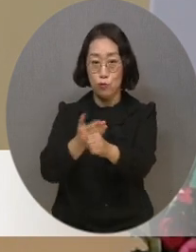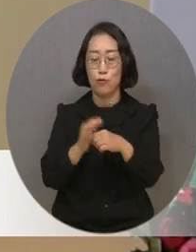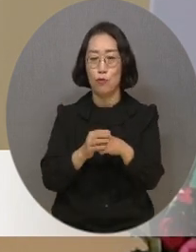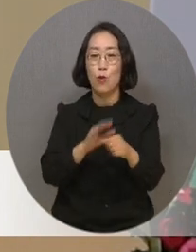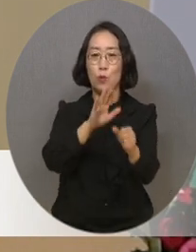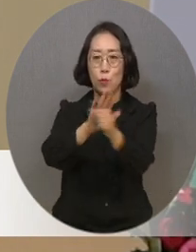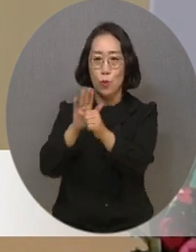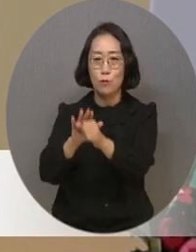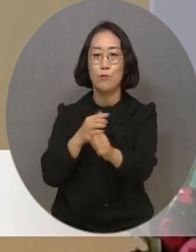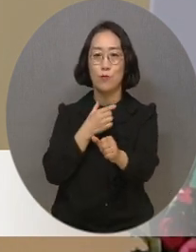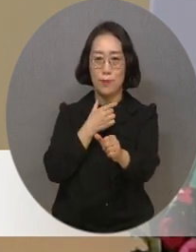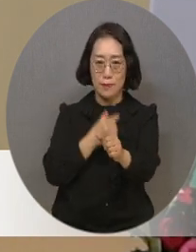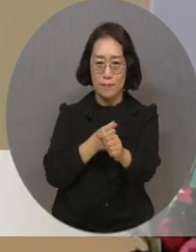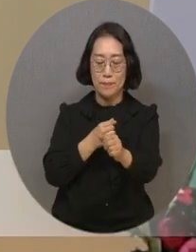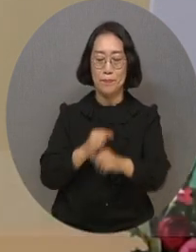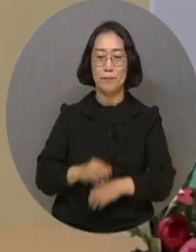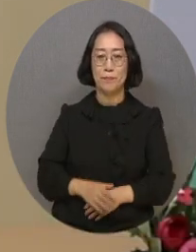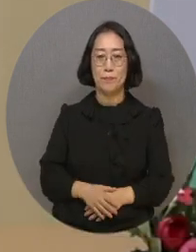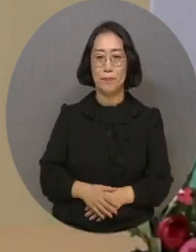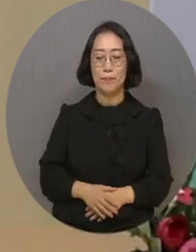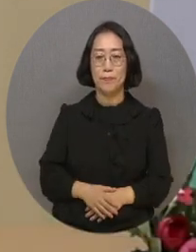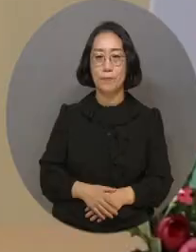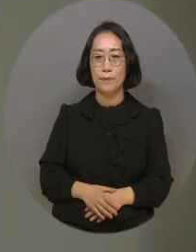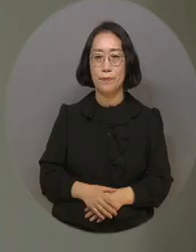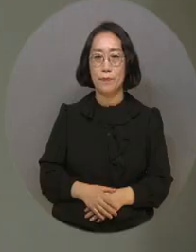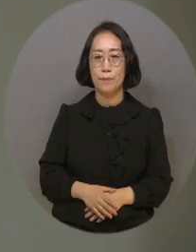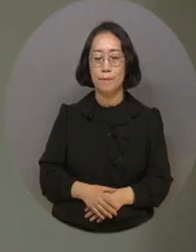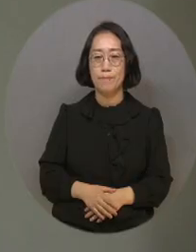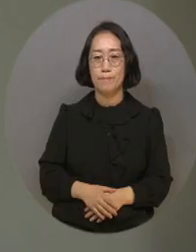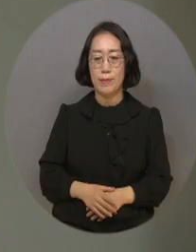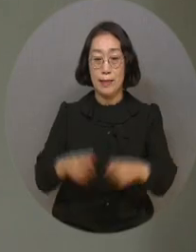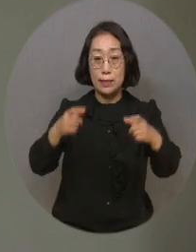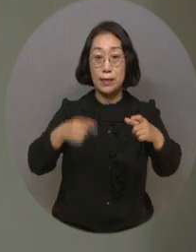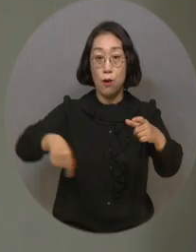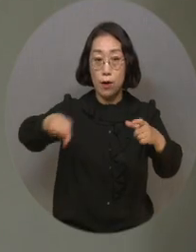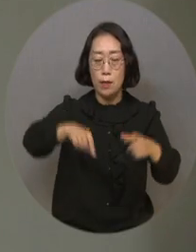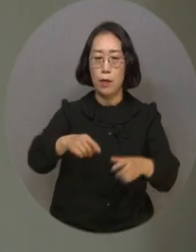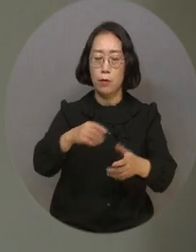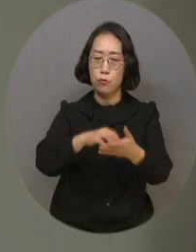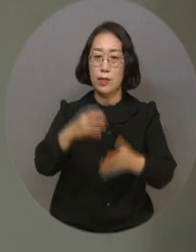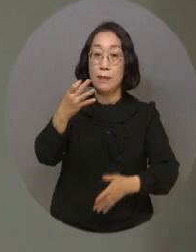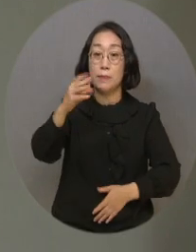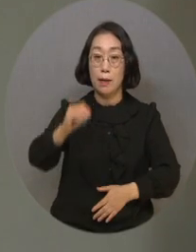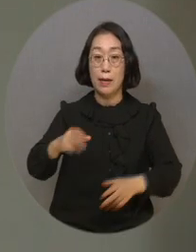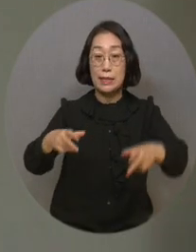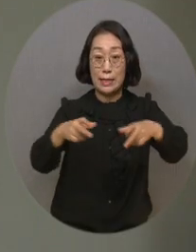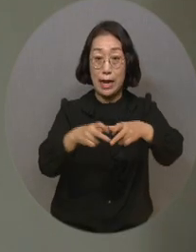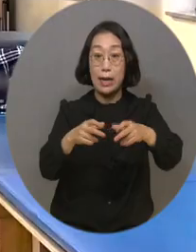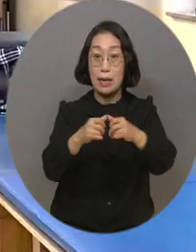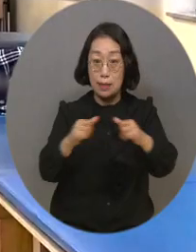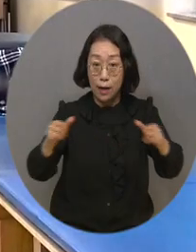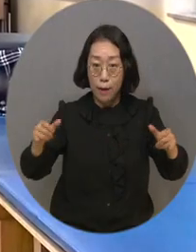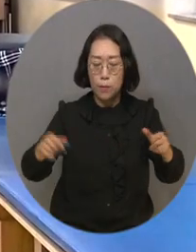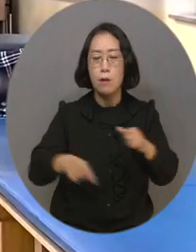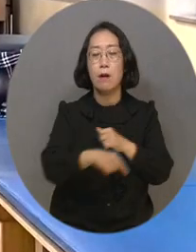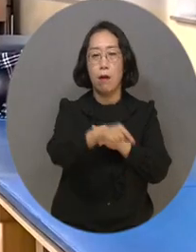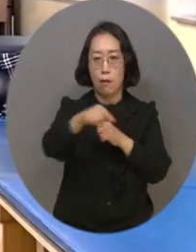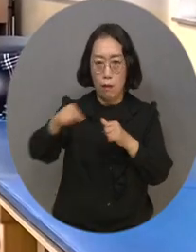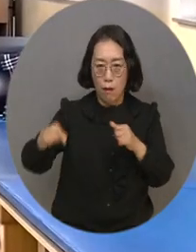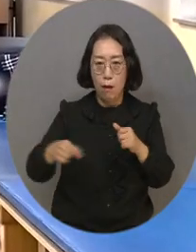많이 지원을 해드리려고 노력하고 있습니다. 지역 내 14만여 명의 장애인을 대상으로